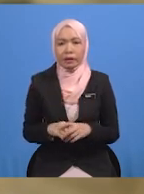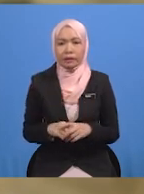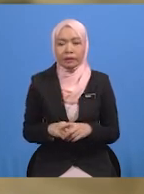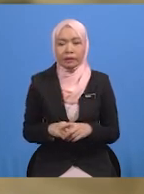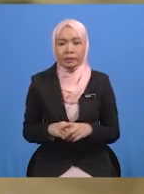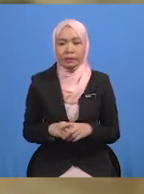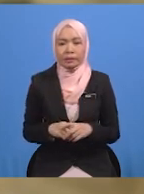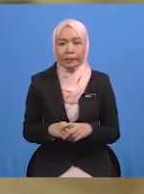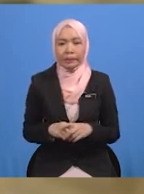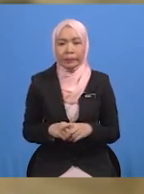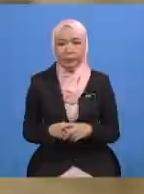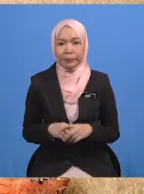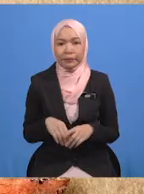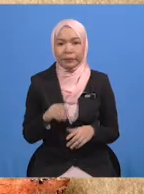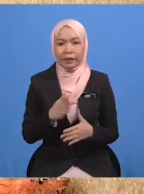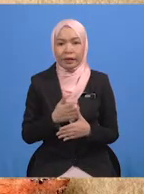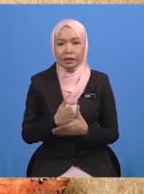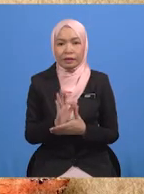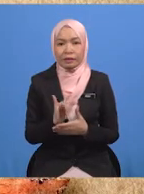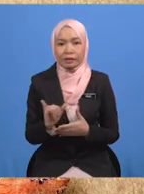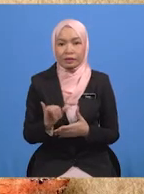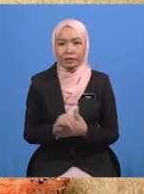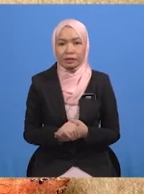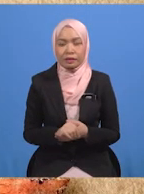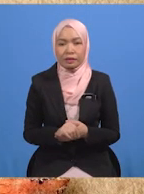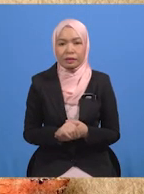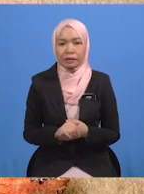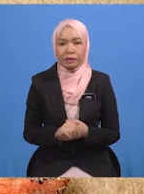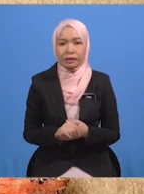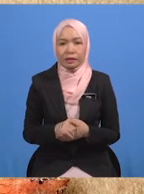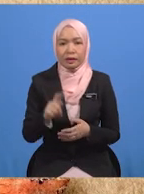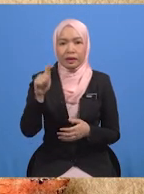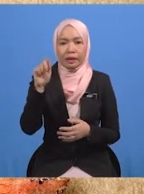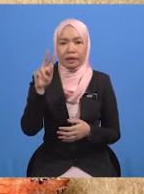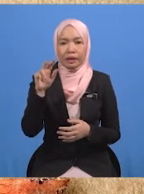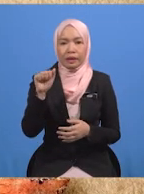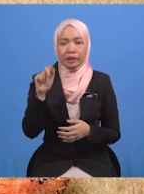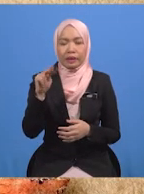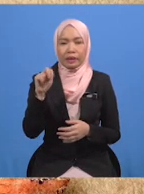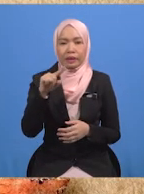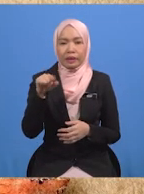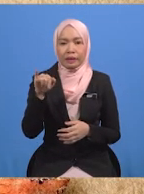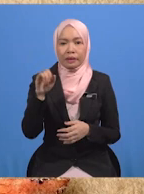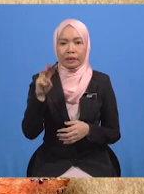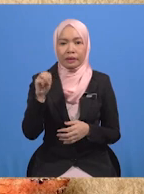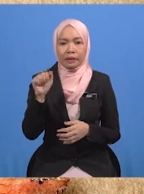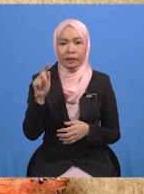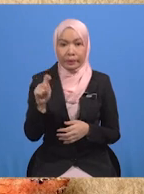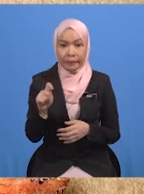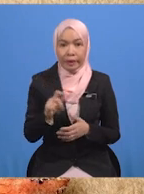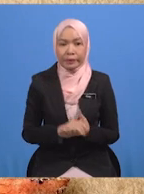seterusnya iaitu Tanzimat. Tanzimat merupakan faktor politik terakhir dalam